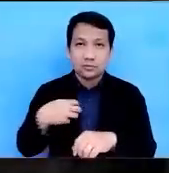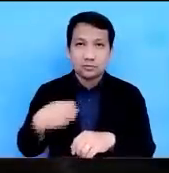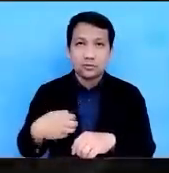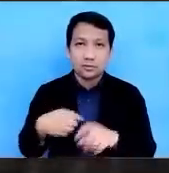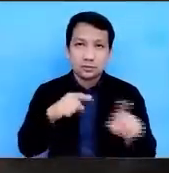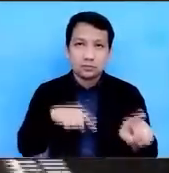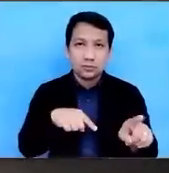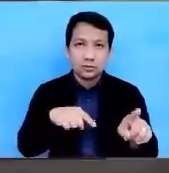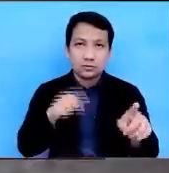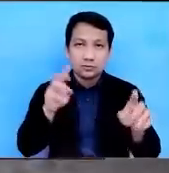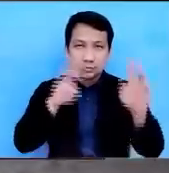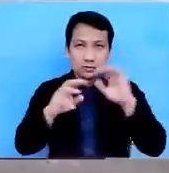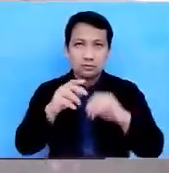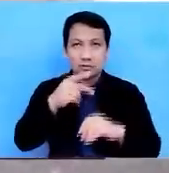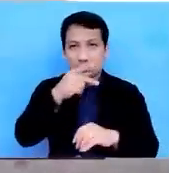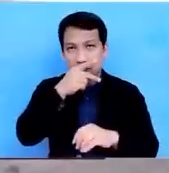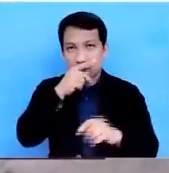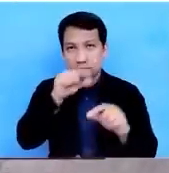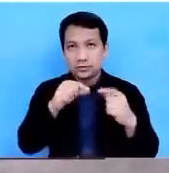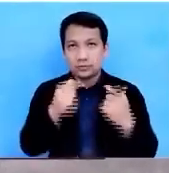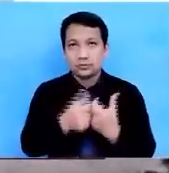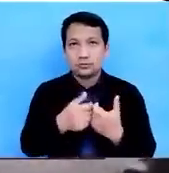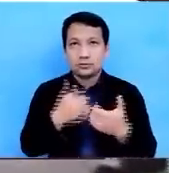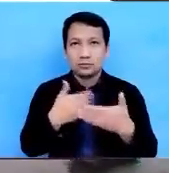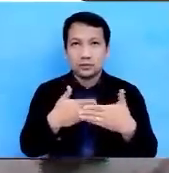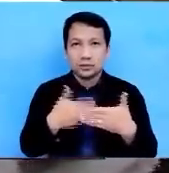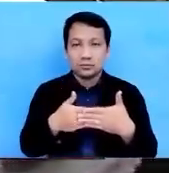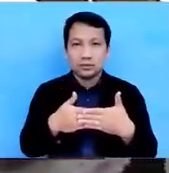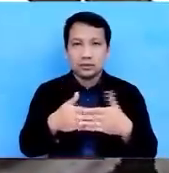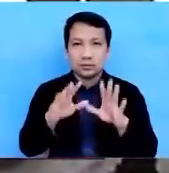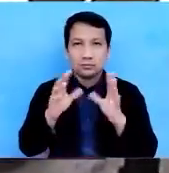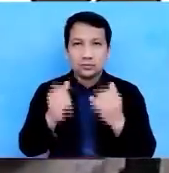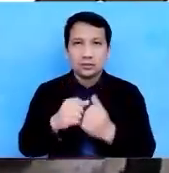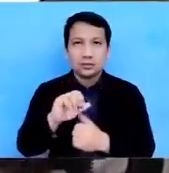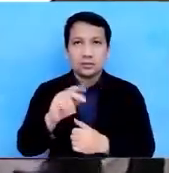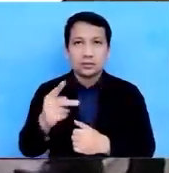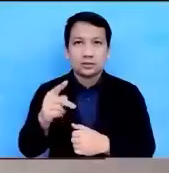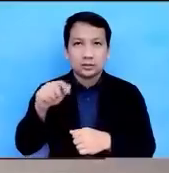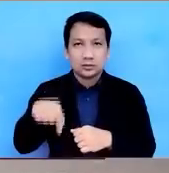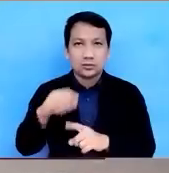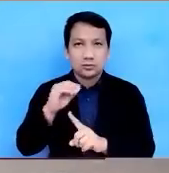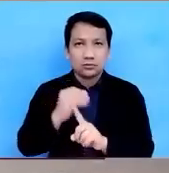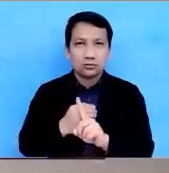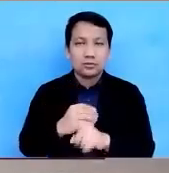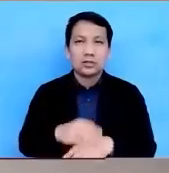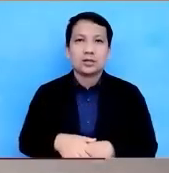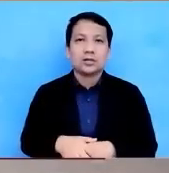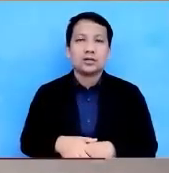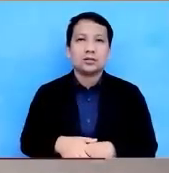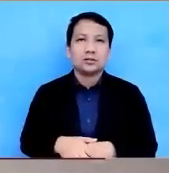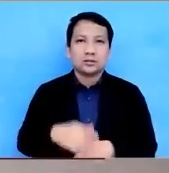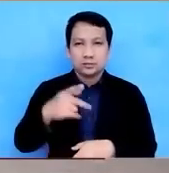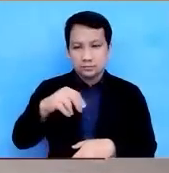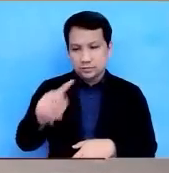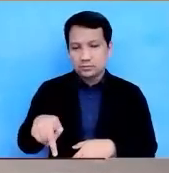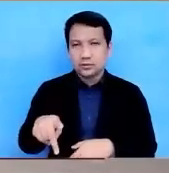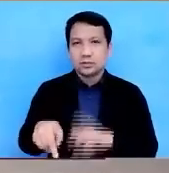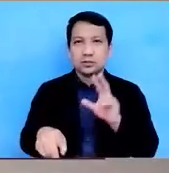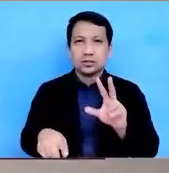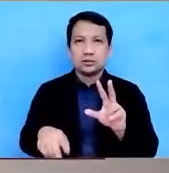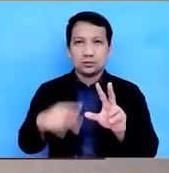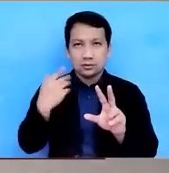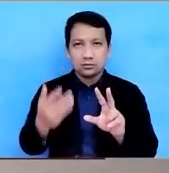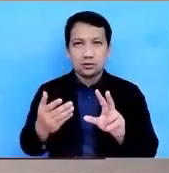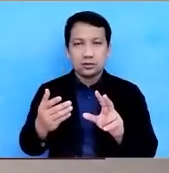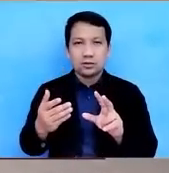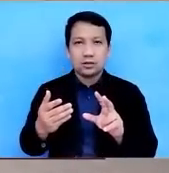panggugulo ng private armed groups sa nalalapit na barangay at sangguniang kabataan elections sa Oktubre. Sa datos ng PNP, 3 ang kumpirmadong aktibo